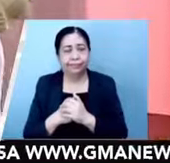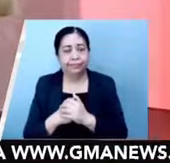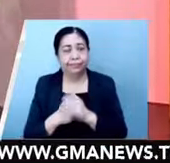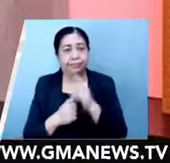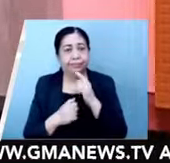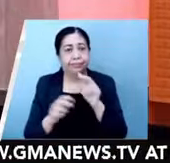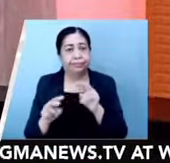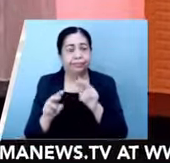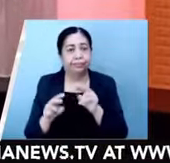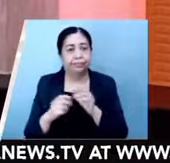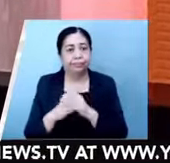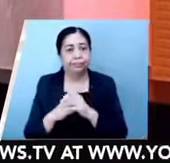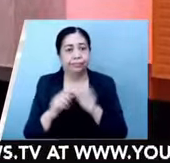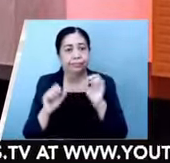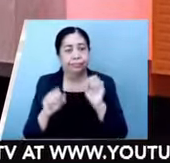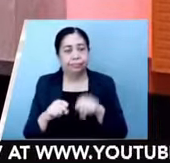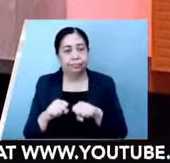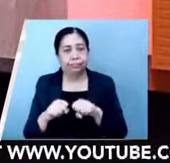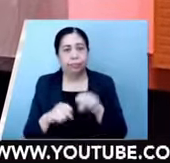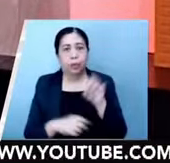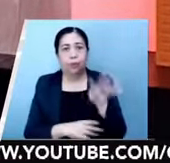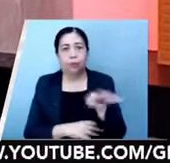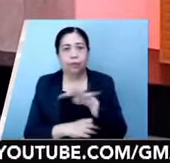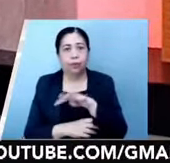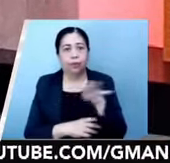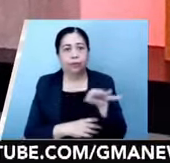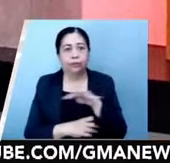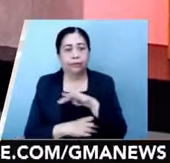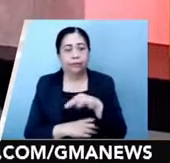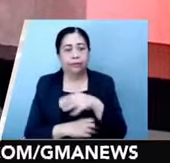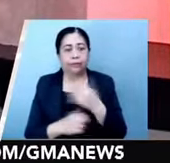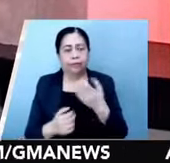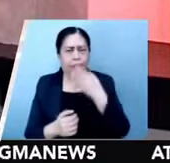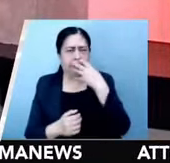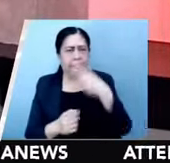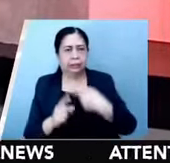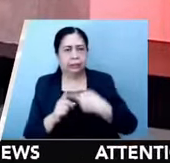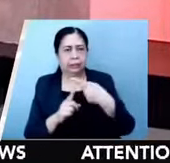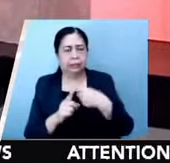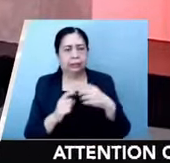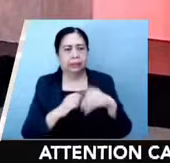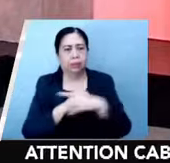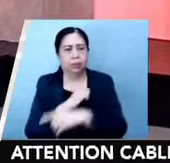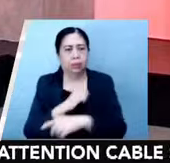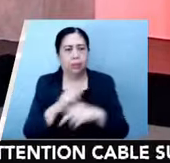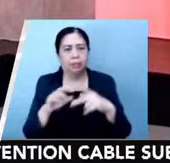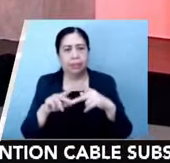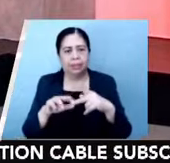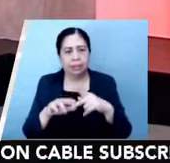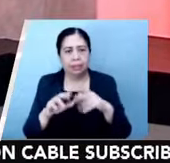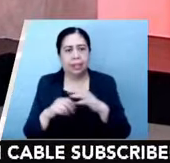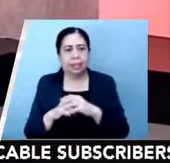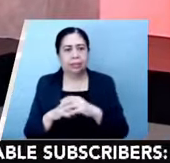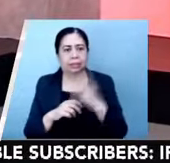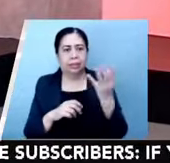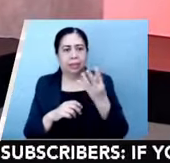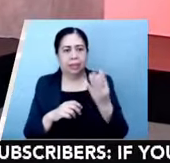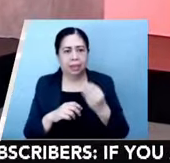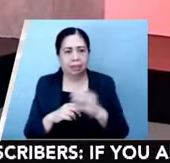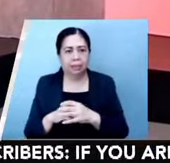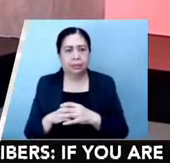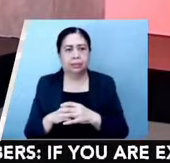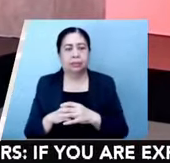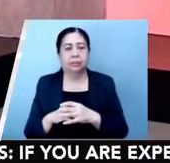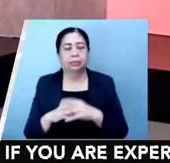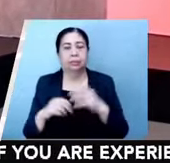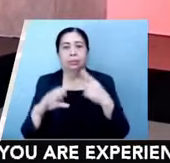PAGASA, posibleng umabot sa 44 degrees Celsius ang heat index sa Dagupan, Pangasinan, Ambulong, Batangas at Puerto Princesa